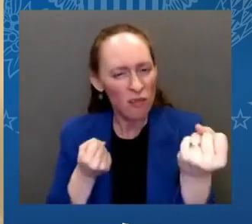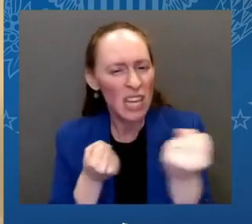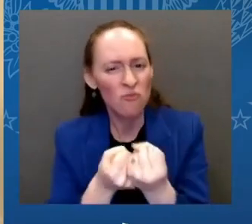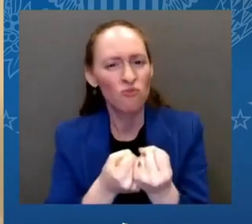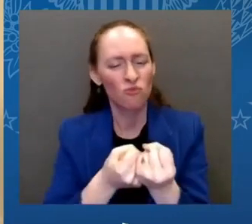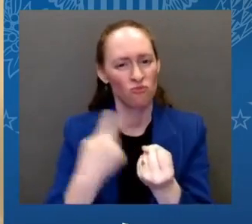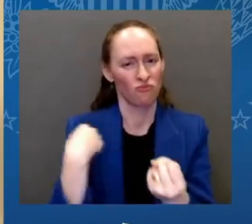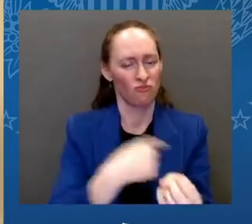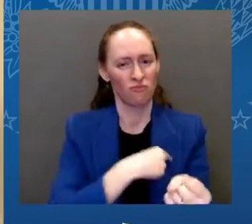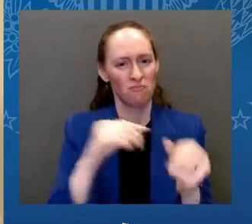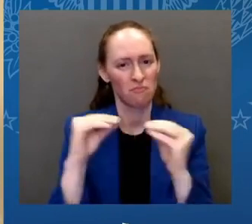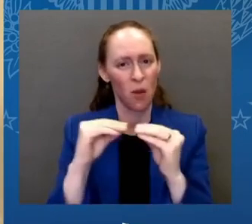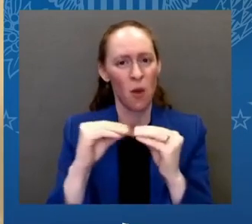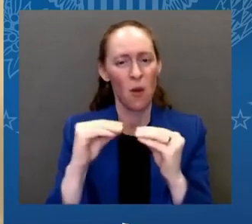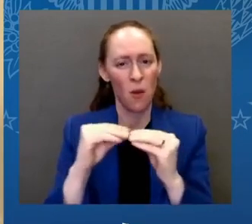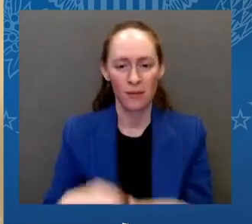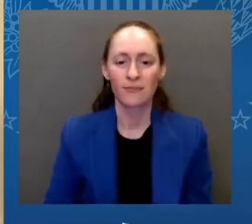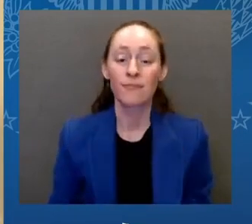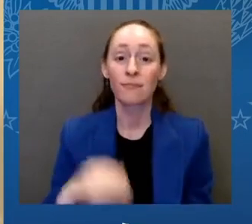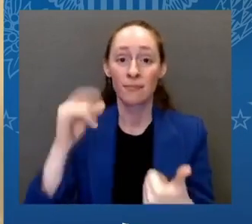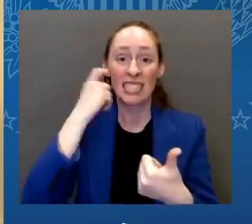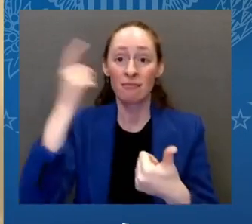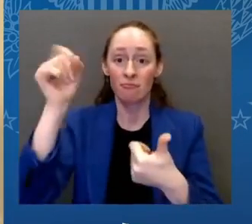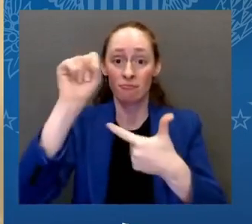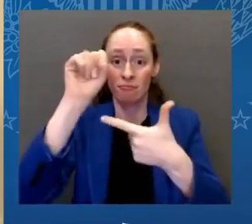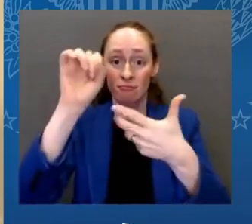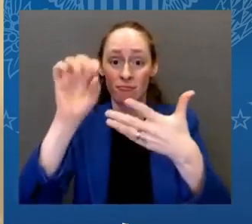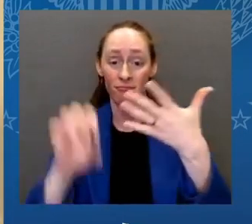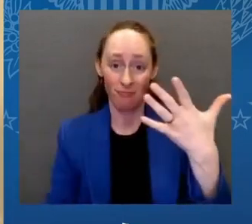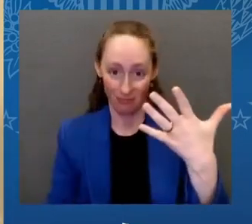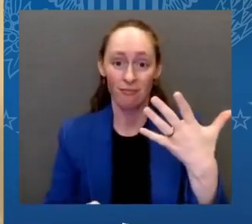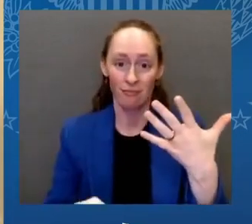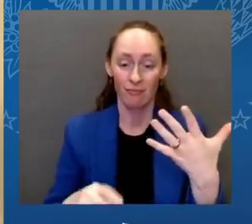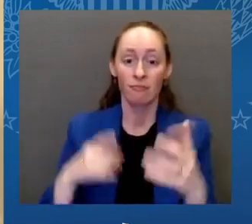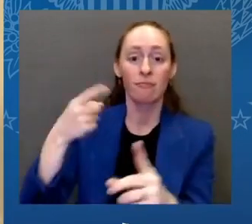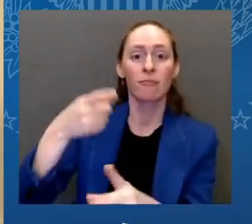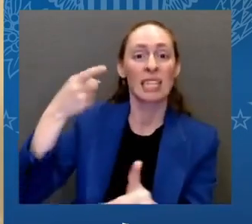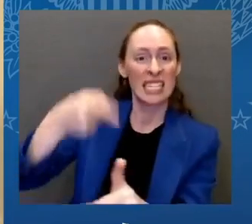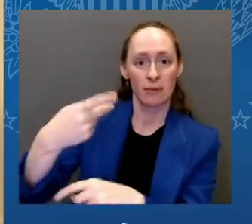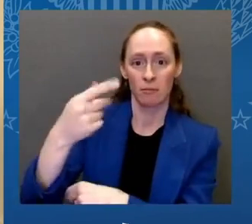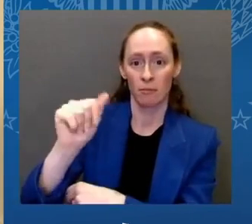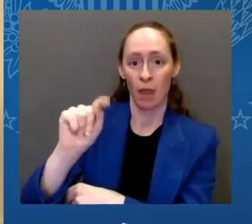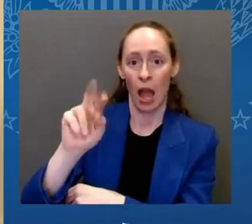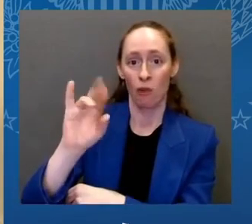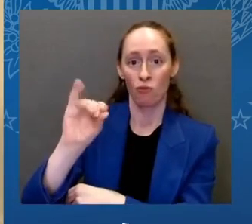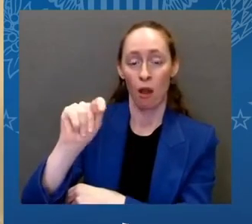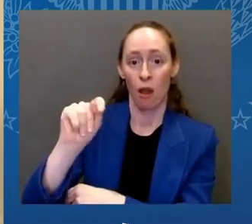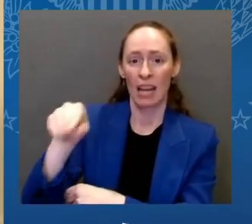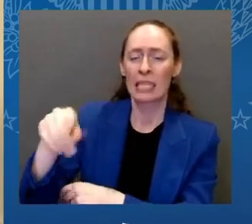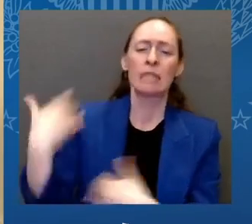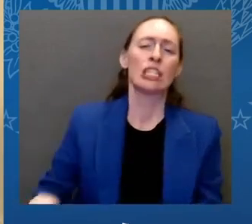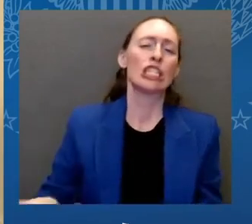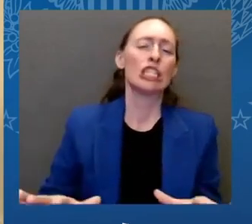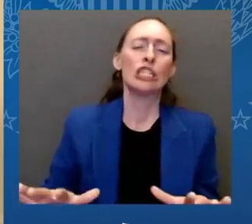що суттєво посилить нашу протиповітряну оборону. Це важливий крок у створенні дієвого